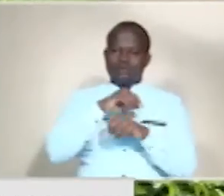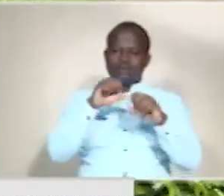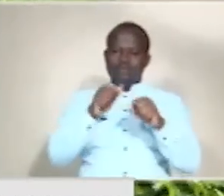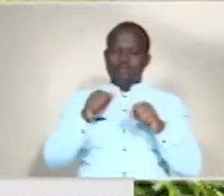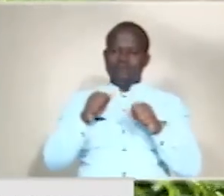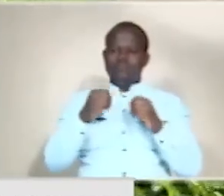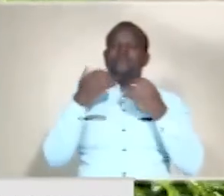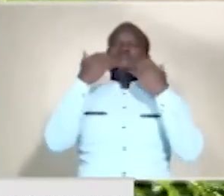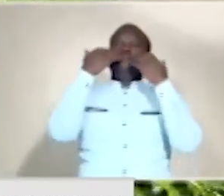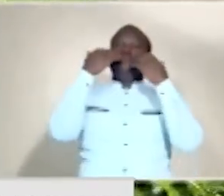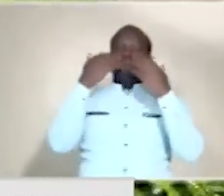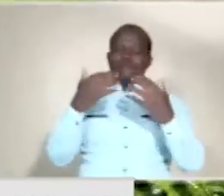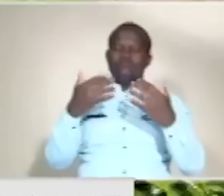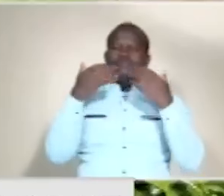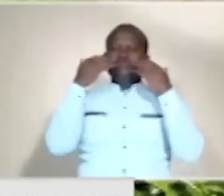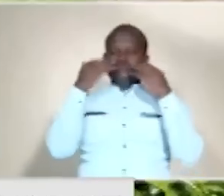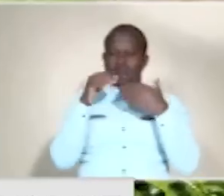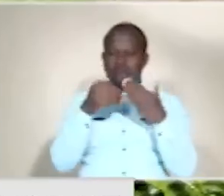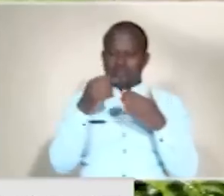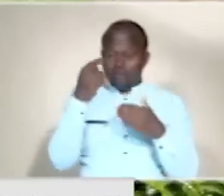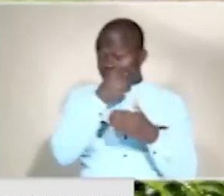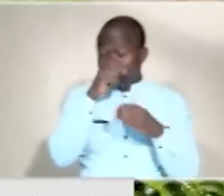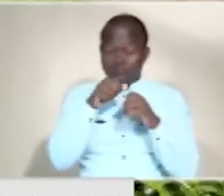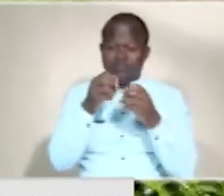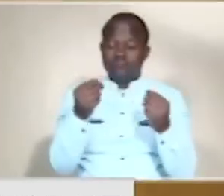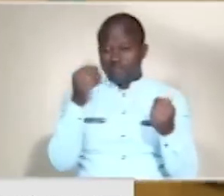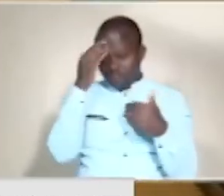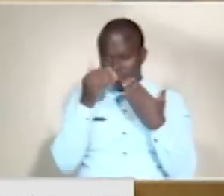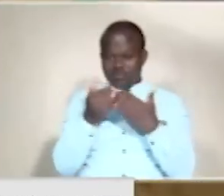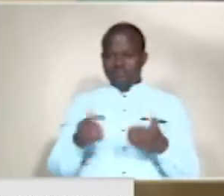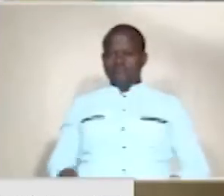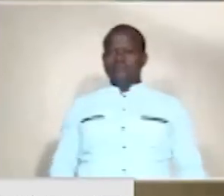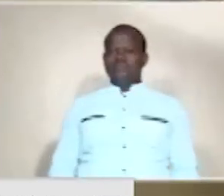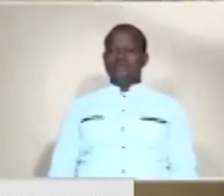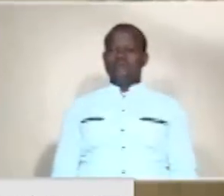imyanya y'uruhumekero, kuba n'amaso ashobora gupfa kubera imyotsi.